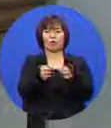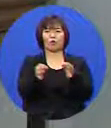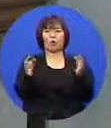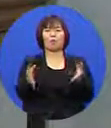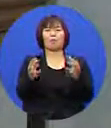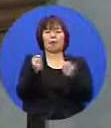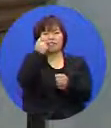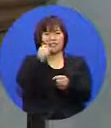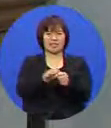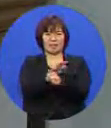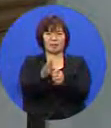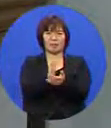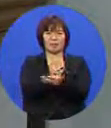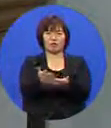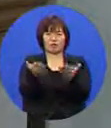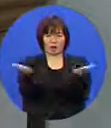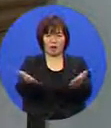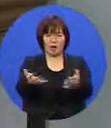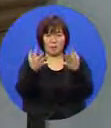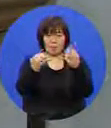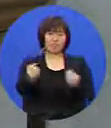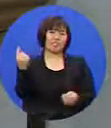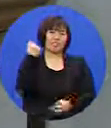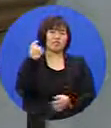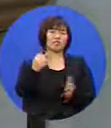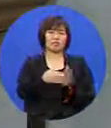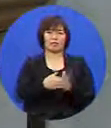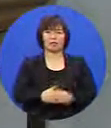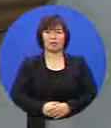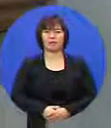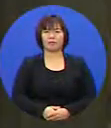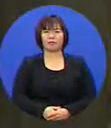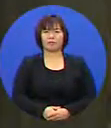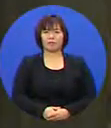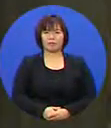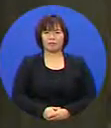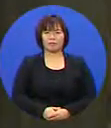많이 베풀라는 말씀을 많이 하신다고 들었습니다.